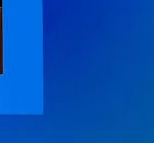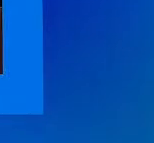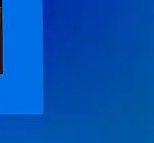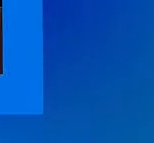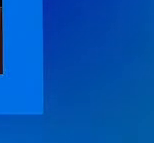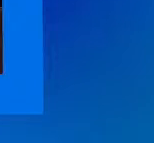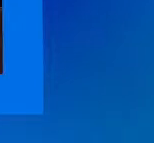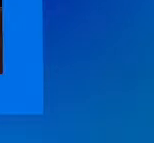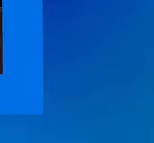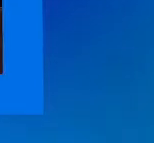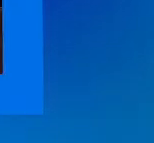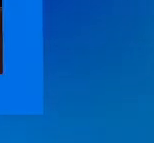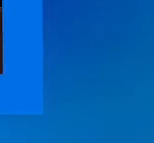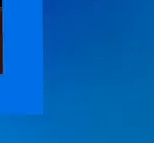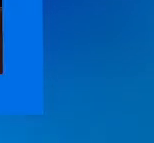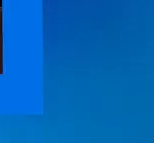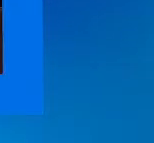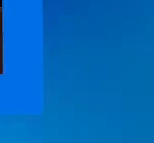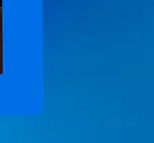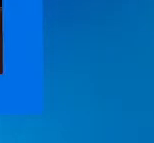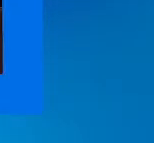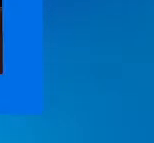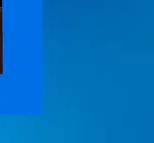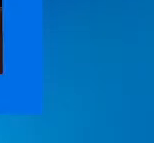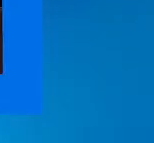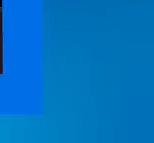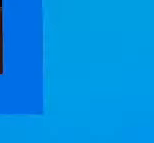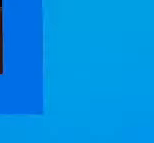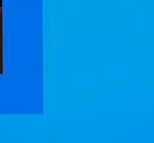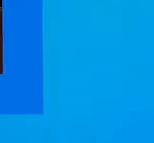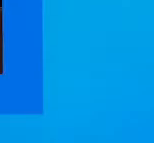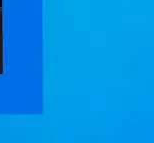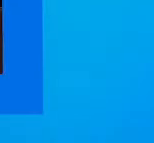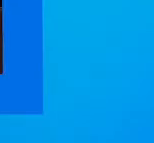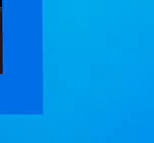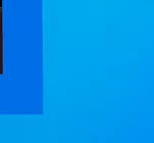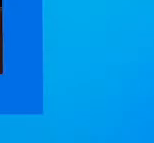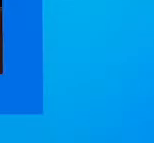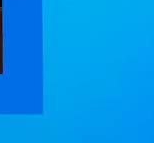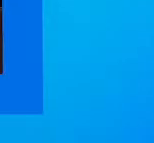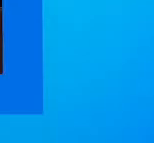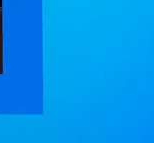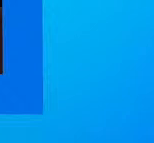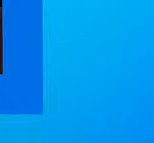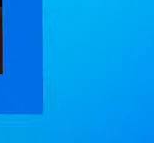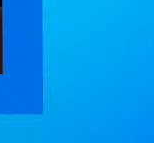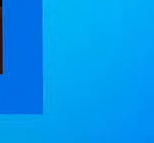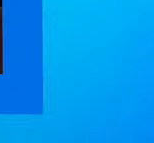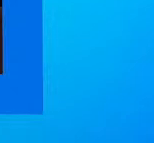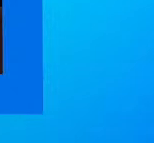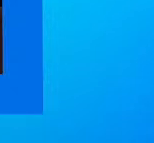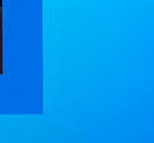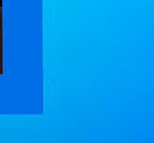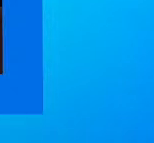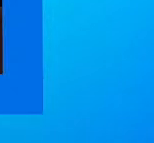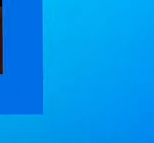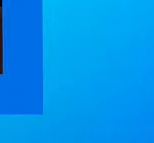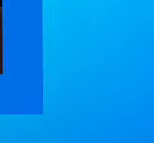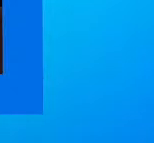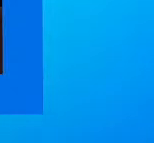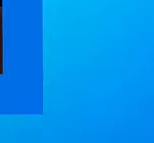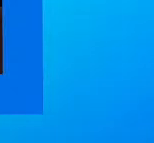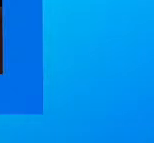il y a des gens qui ont établi des sièges